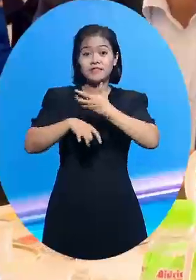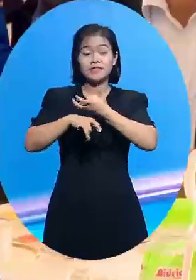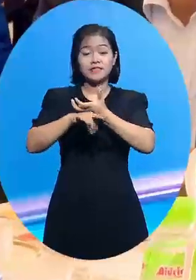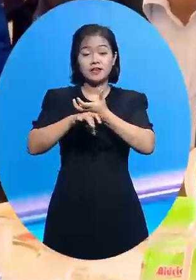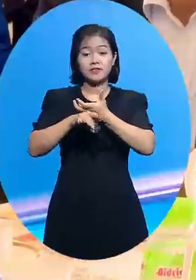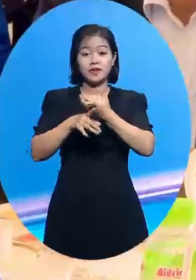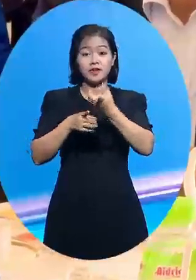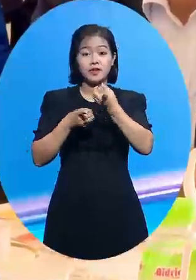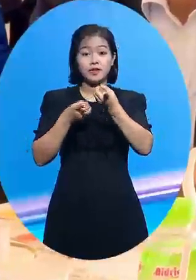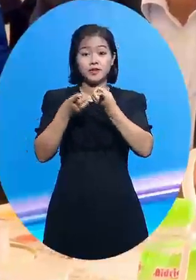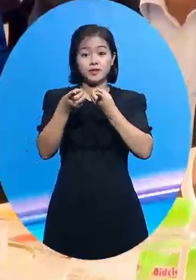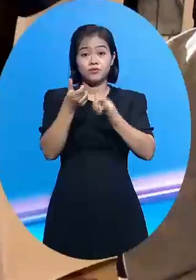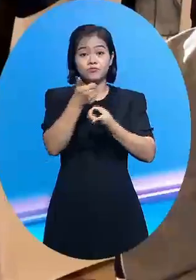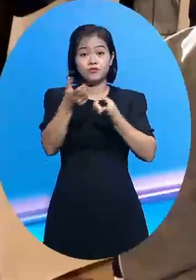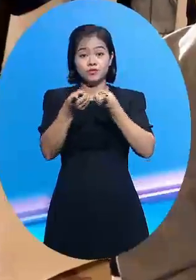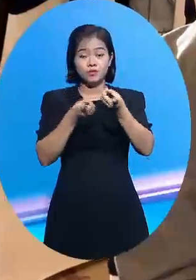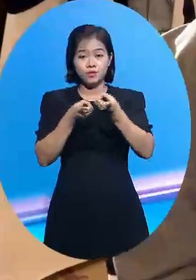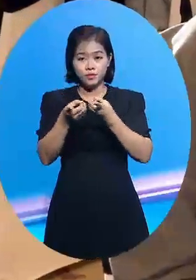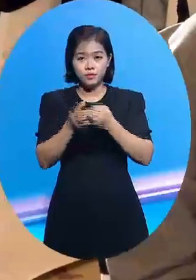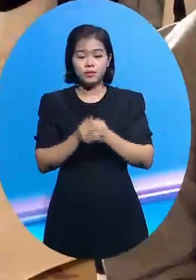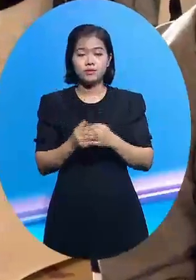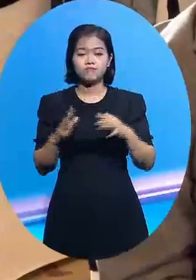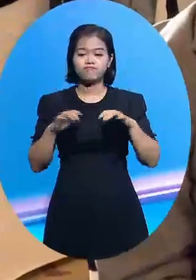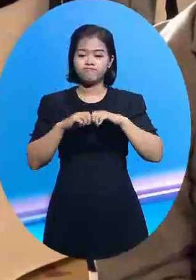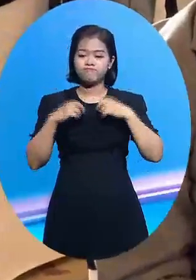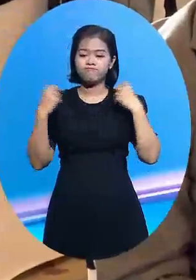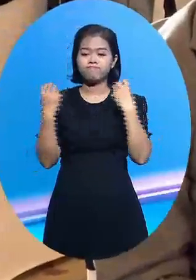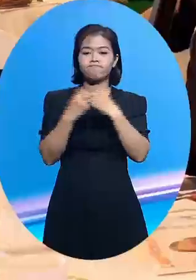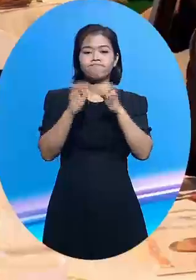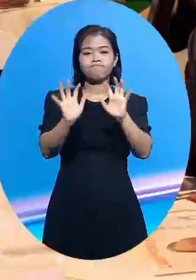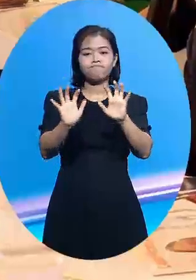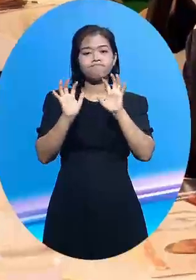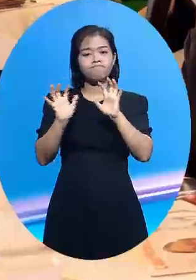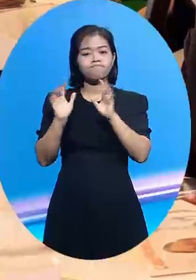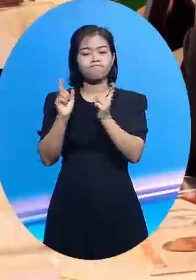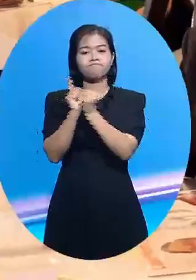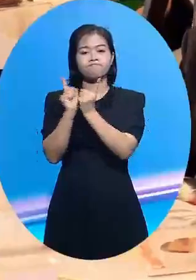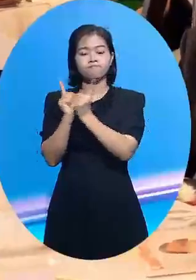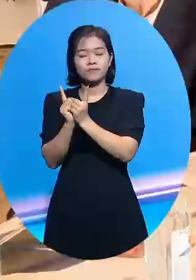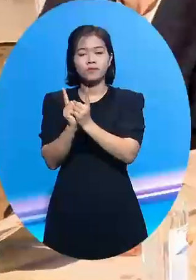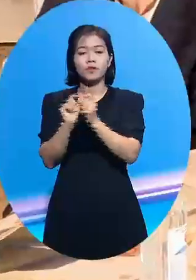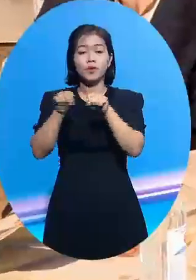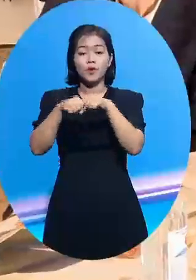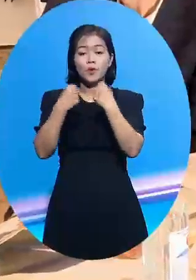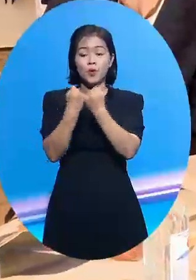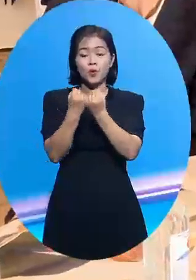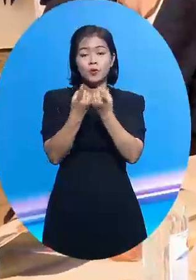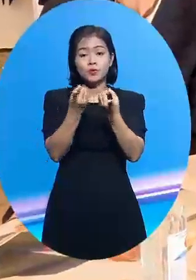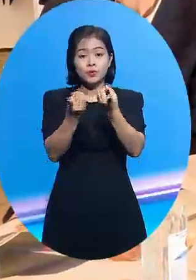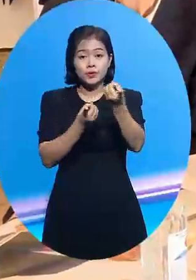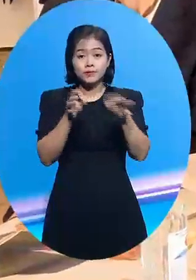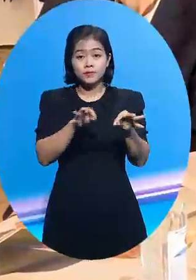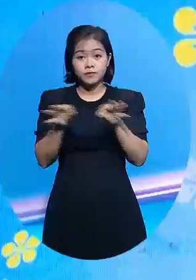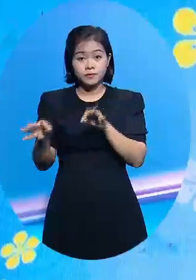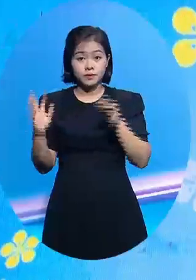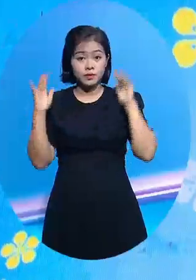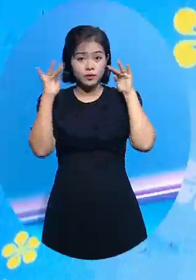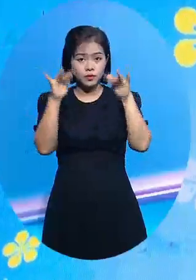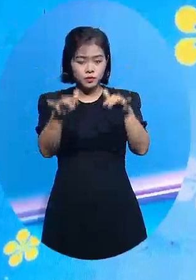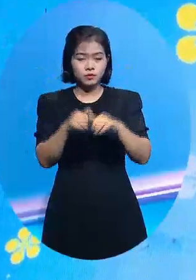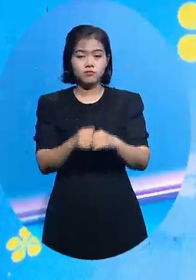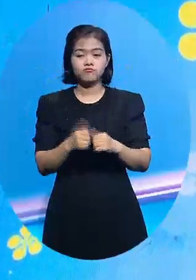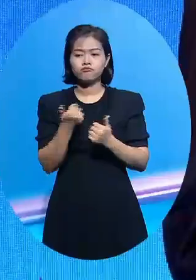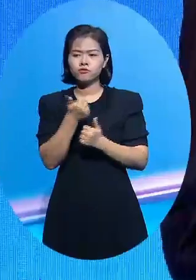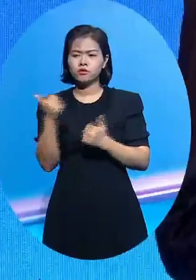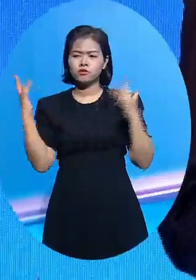dự báo kinh tế Việt Nam và thành phố Hồ Chí Minh năm 2023 do Hiệp hội Doanh nghiệp thành phố Hồ Chí Minh tổ chức, các doanh nghiệp và chuyên gia cùng chia sẻ nhận định